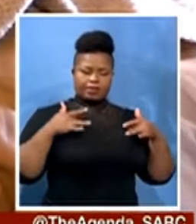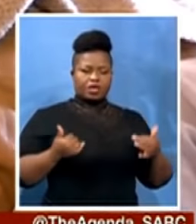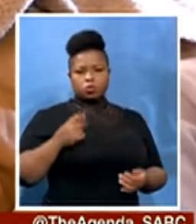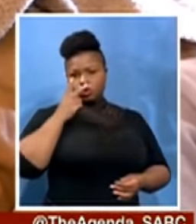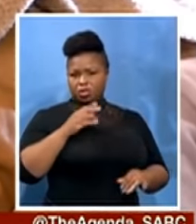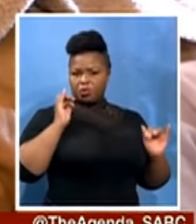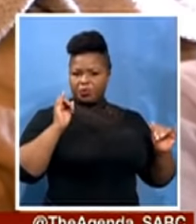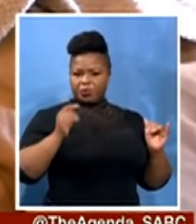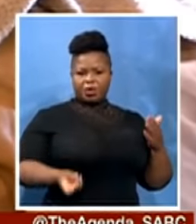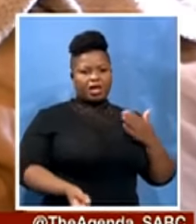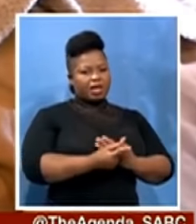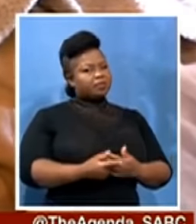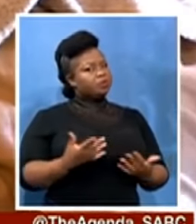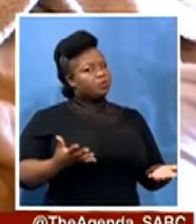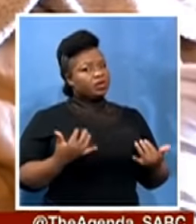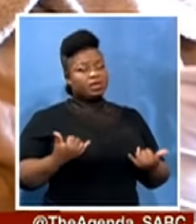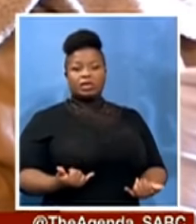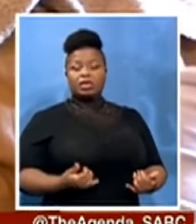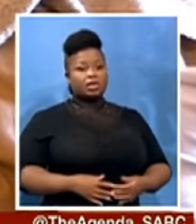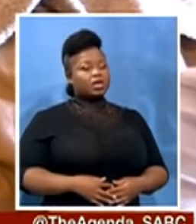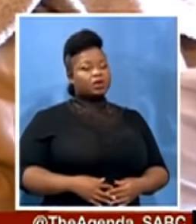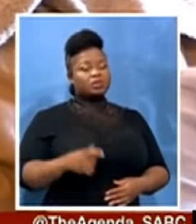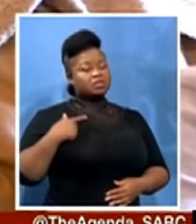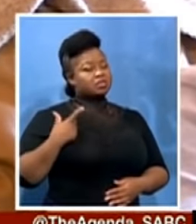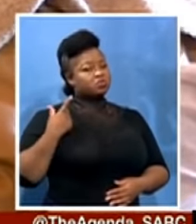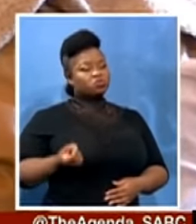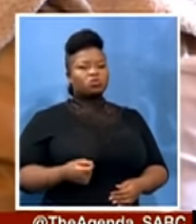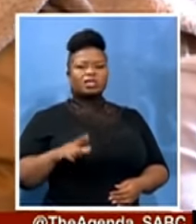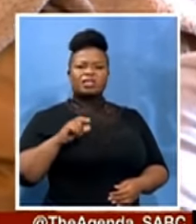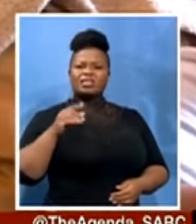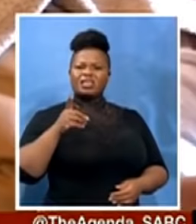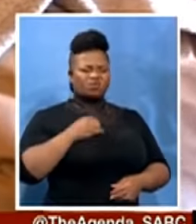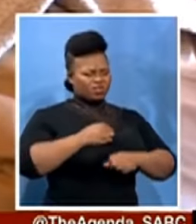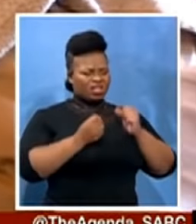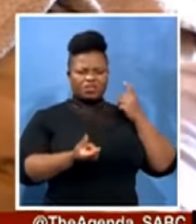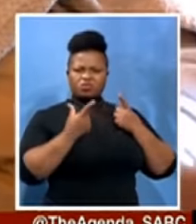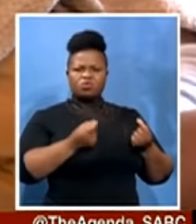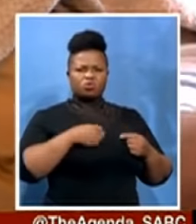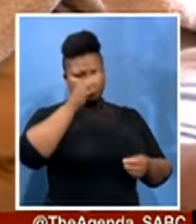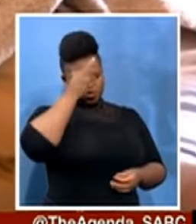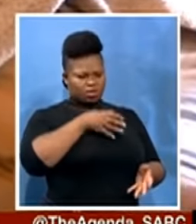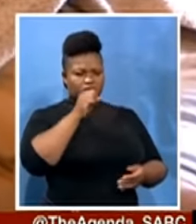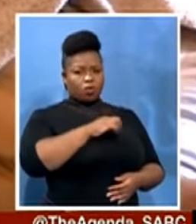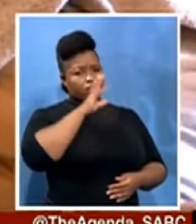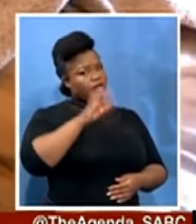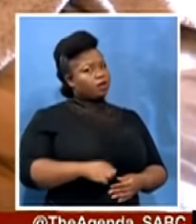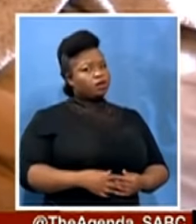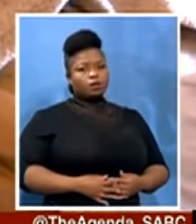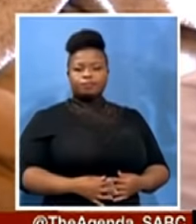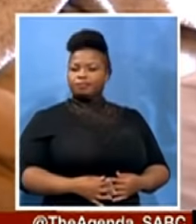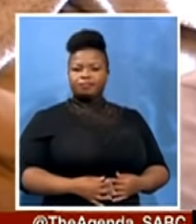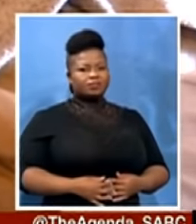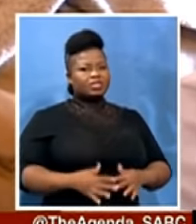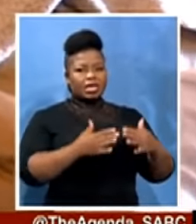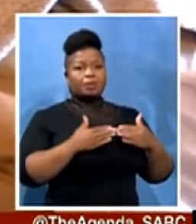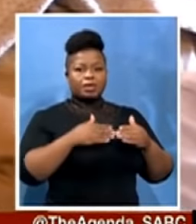ebe abayenze kuyena into uLindani abengekayenze ngisho kumaphoyisa lapha eSouth Africa phesheya bathi uyenzile kodwa